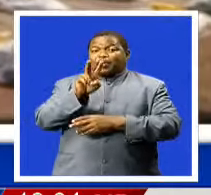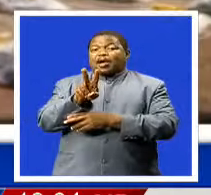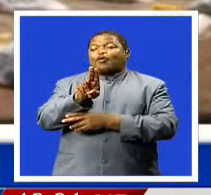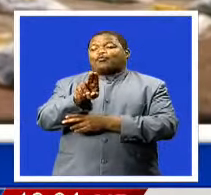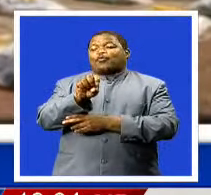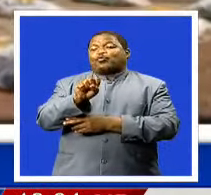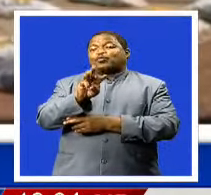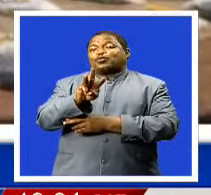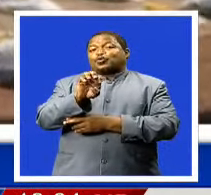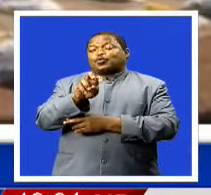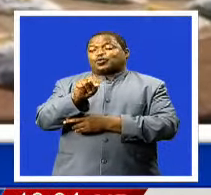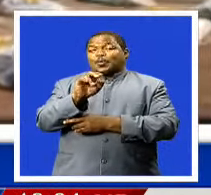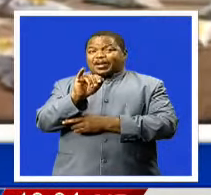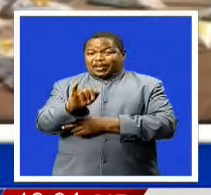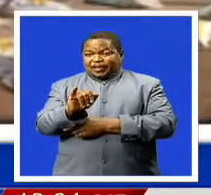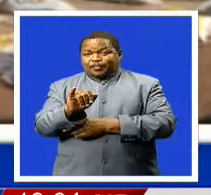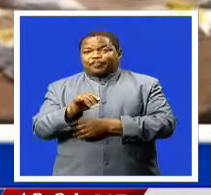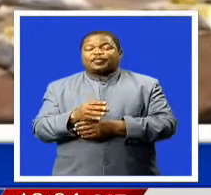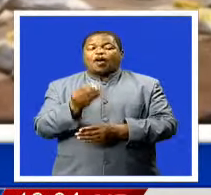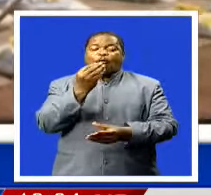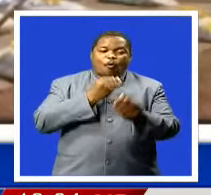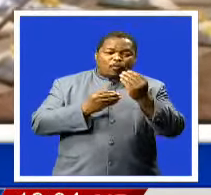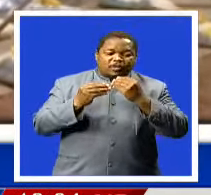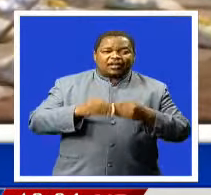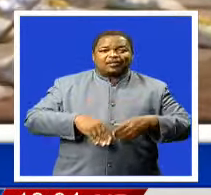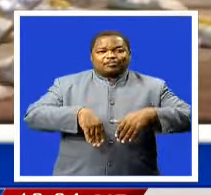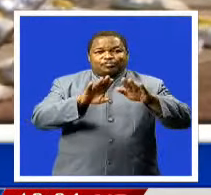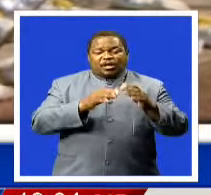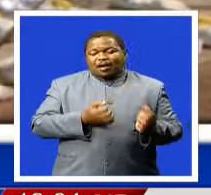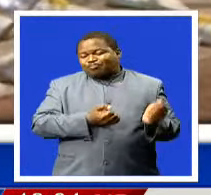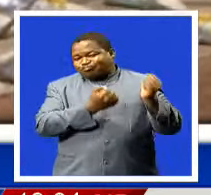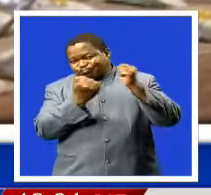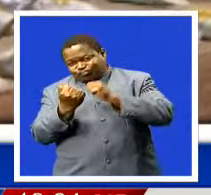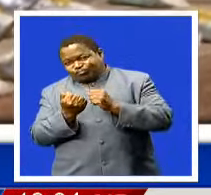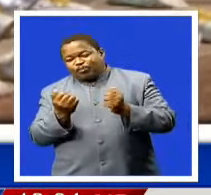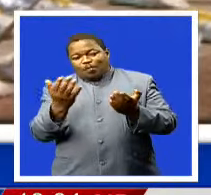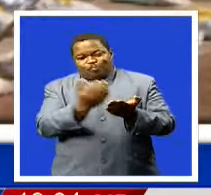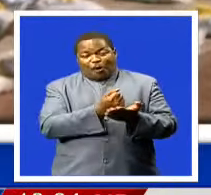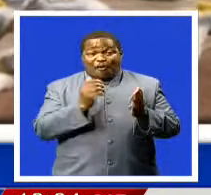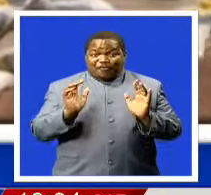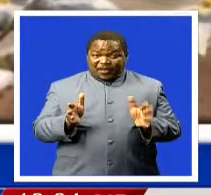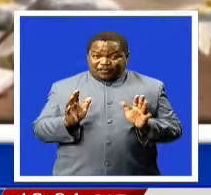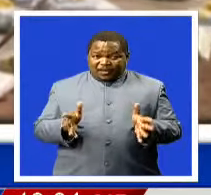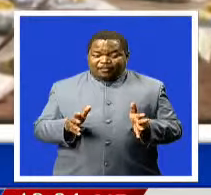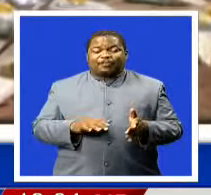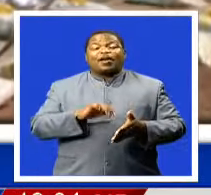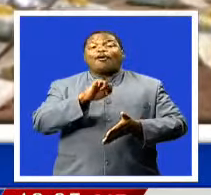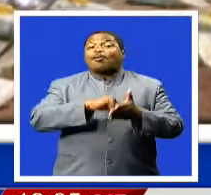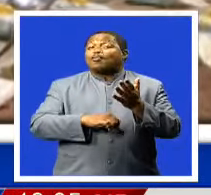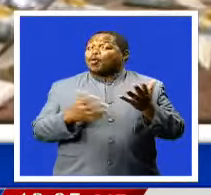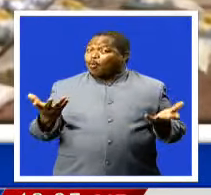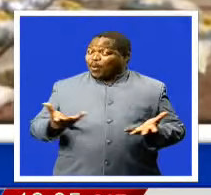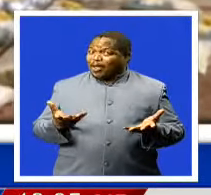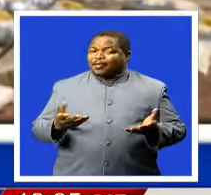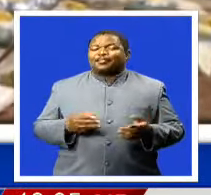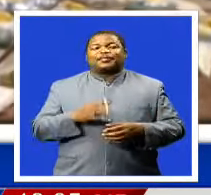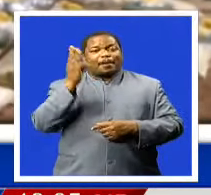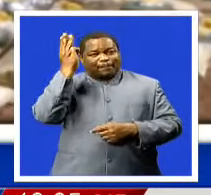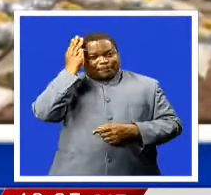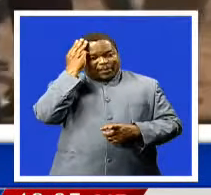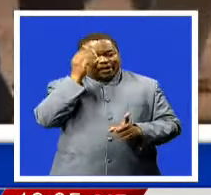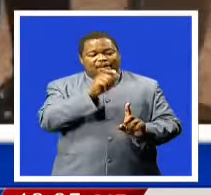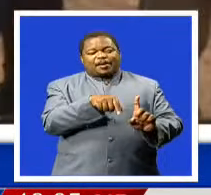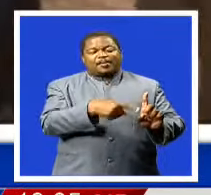tizuze kudla kanye netingubo lokubuya enhlanganweni iPrince Sicalo Foundation lizinyane umfana